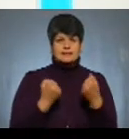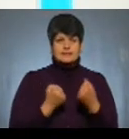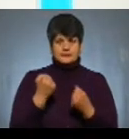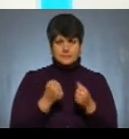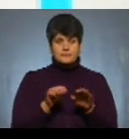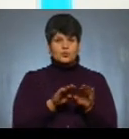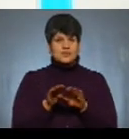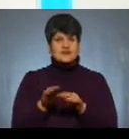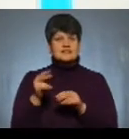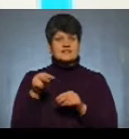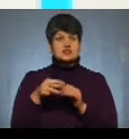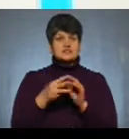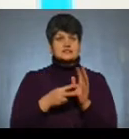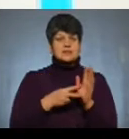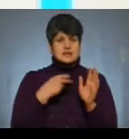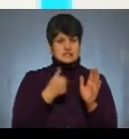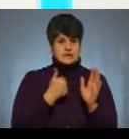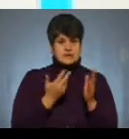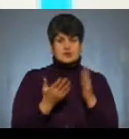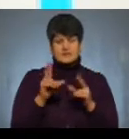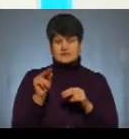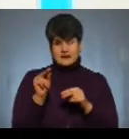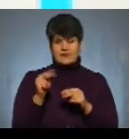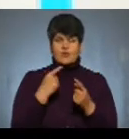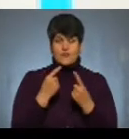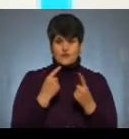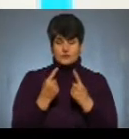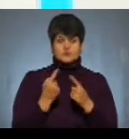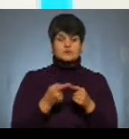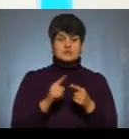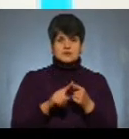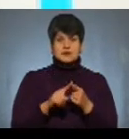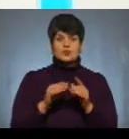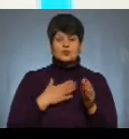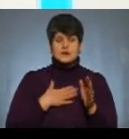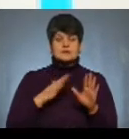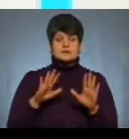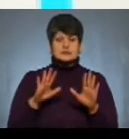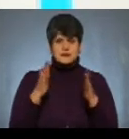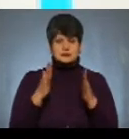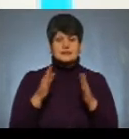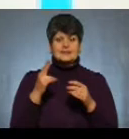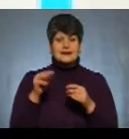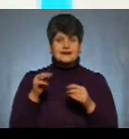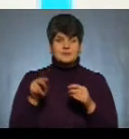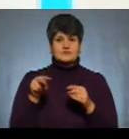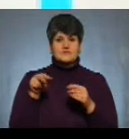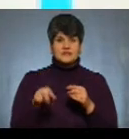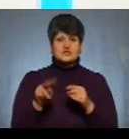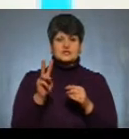порівняно з 2017 роком. Але якщо це в цифрах брати, то в нас трапилось дорожньо-транспортних пригод